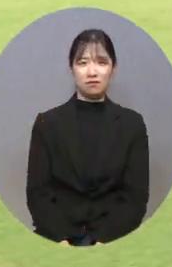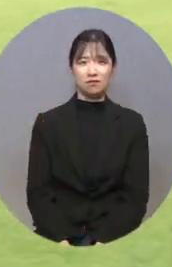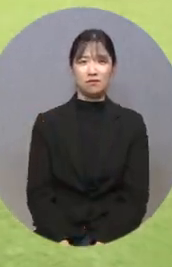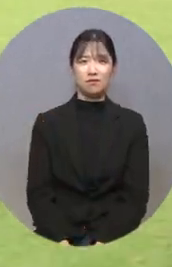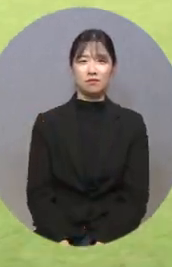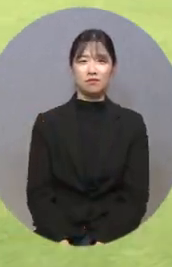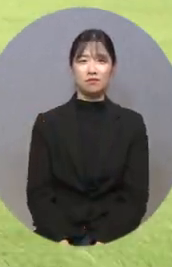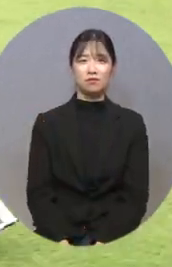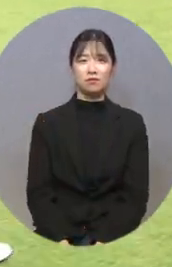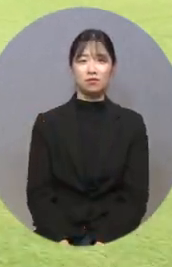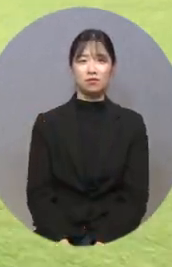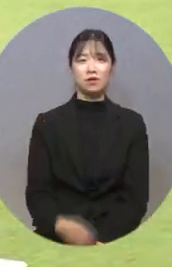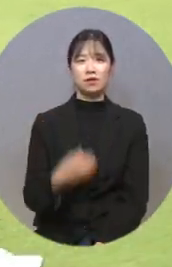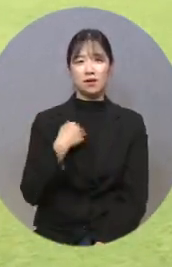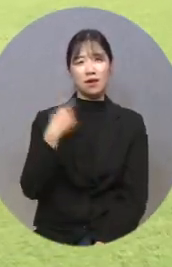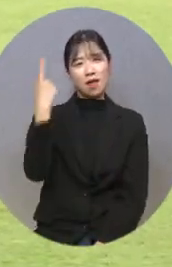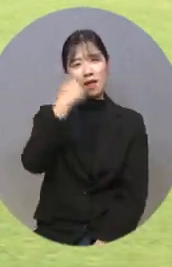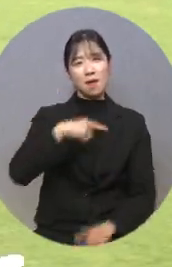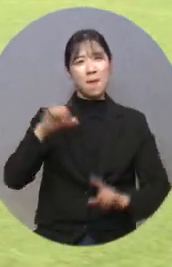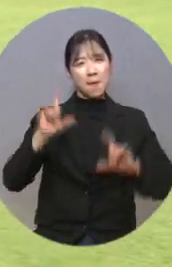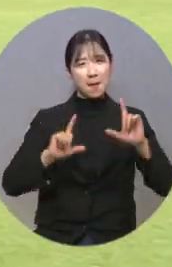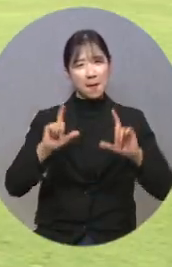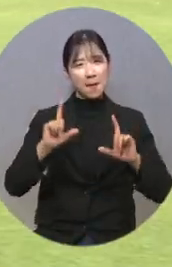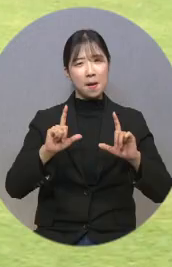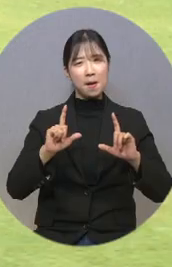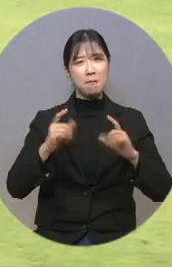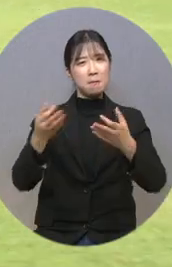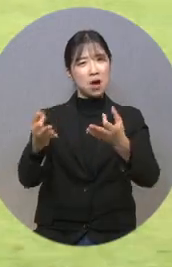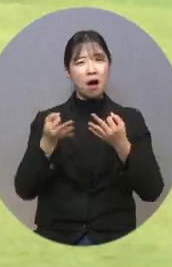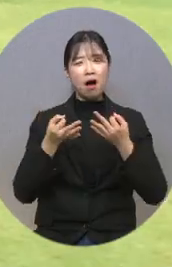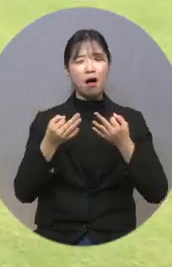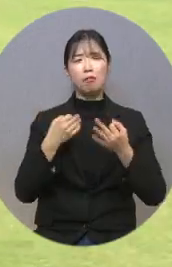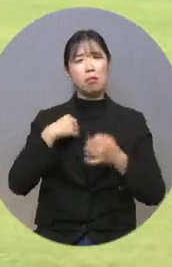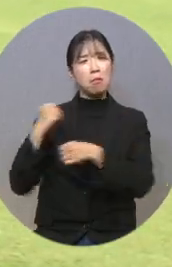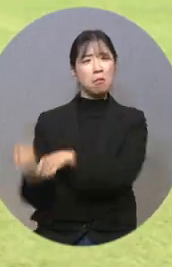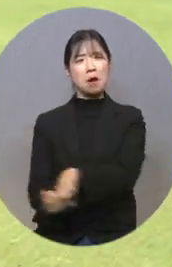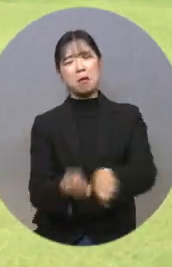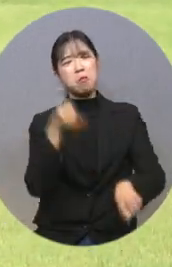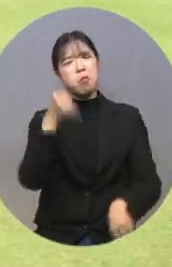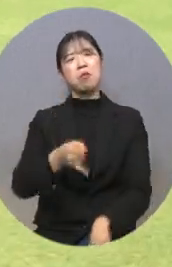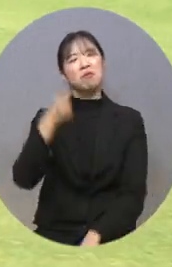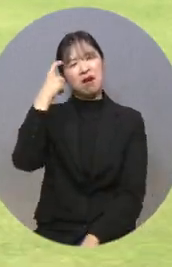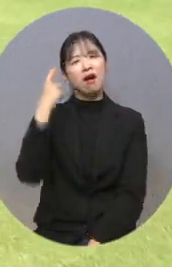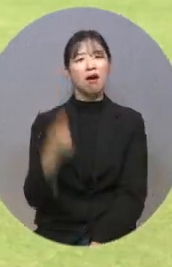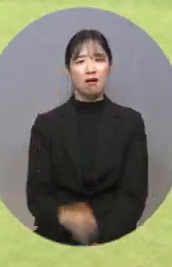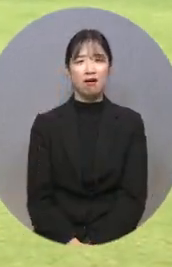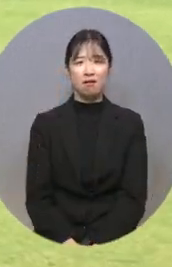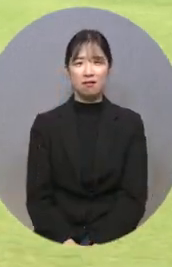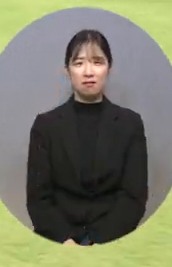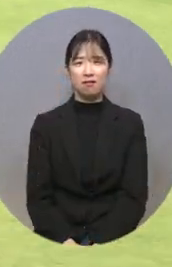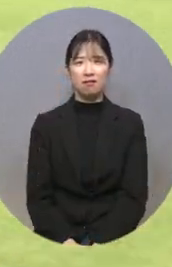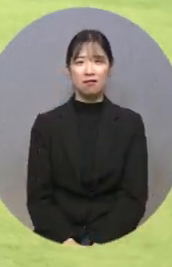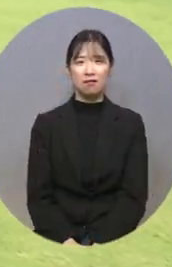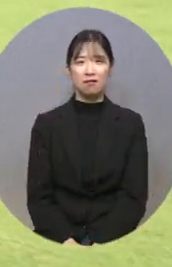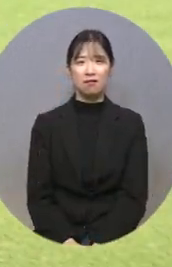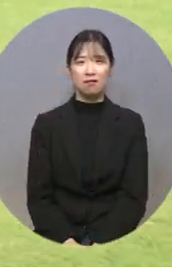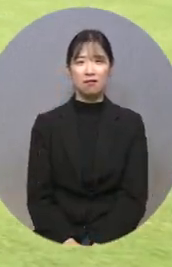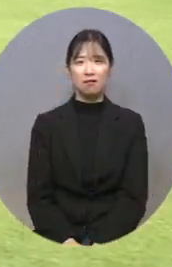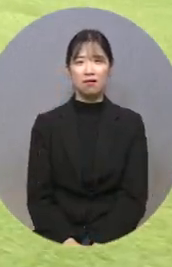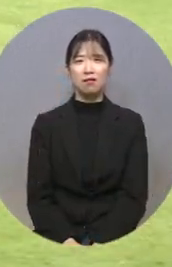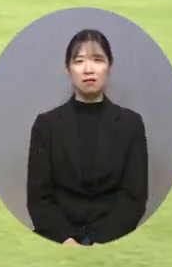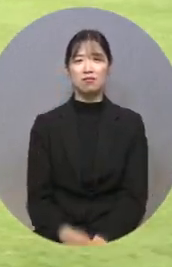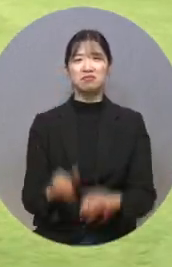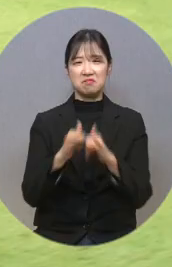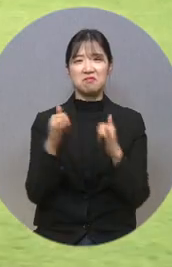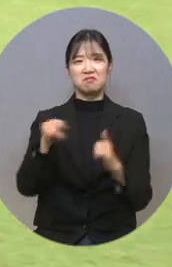원래 중프로급인데. 생긴 거에 비해 공을 못 치게 봐요. 생긴 아, 거에 비해. 비해. 그러니까, 제가 못 치는 줄